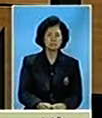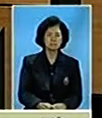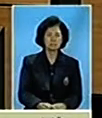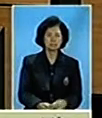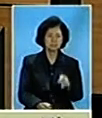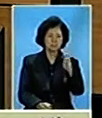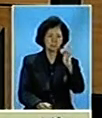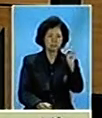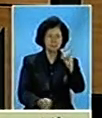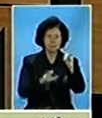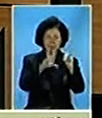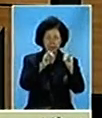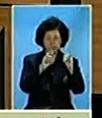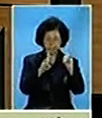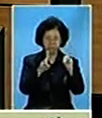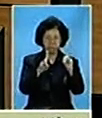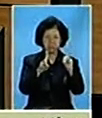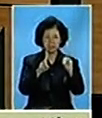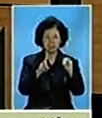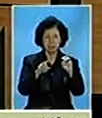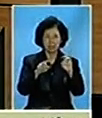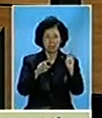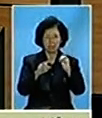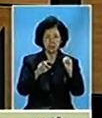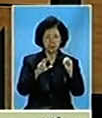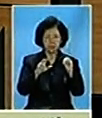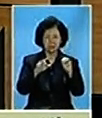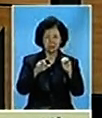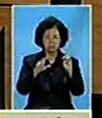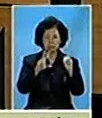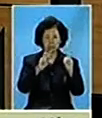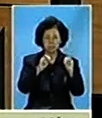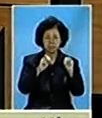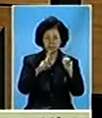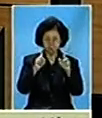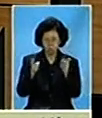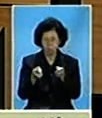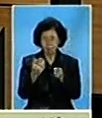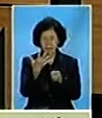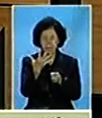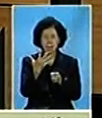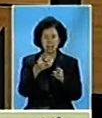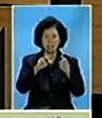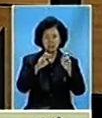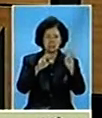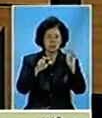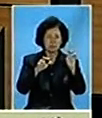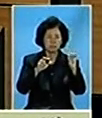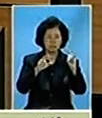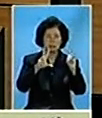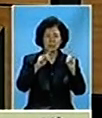มาตรา31มาตรา31วงเล็บ5มาตรา36วงเล็บ